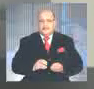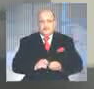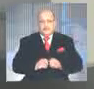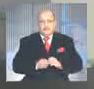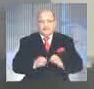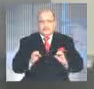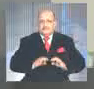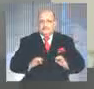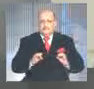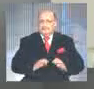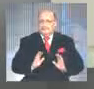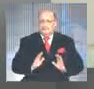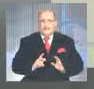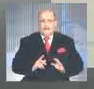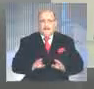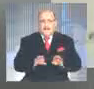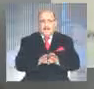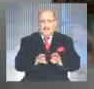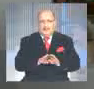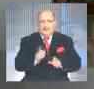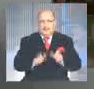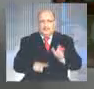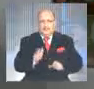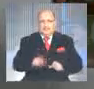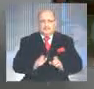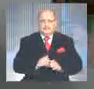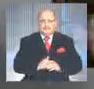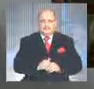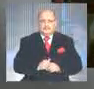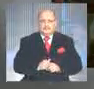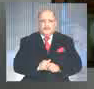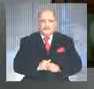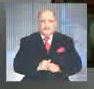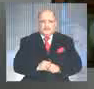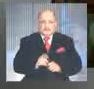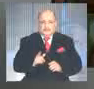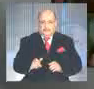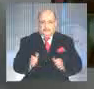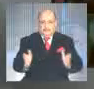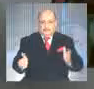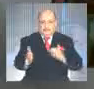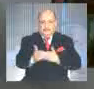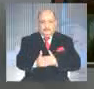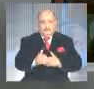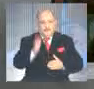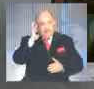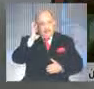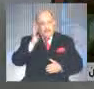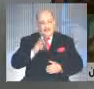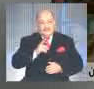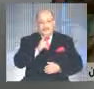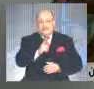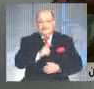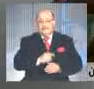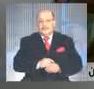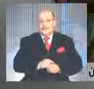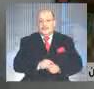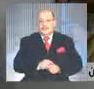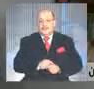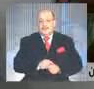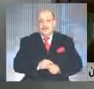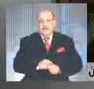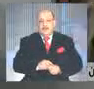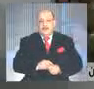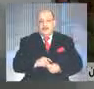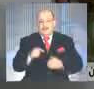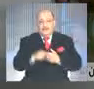يقوم بواجباته ويطالب بحقوقه. بالنسبة لكمال واجبة معناها شخصيا معناها في التعامل معه